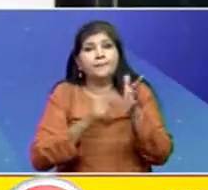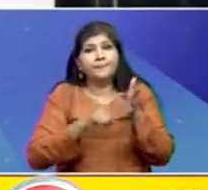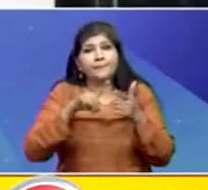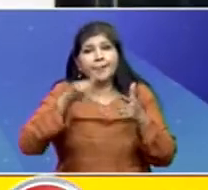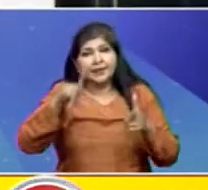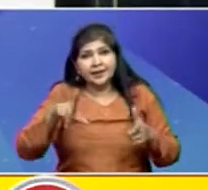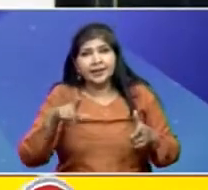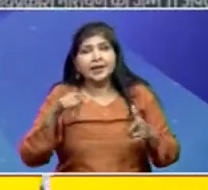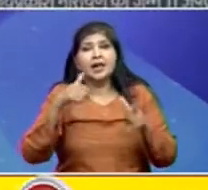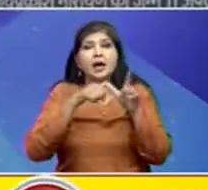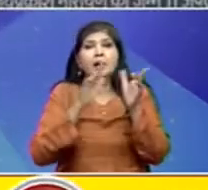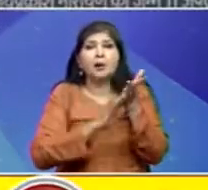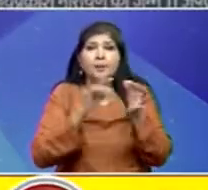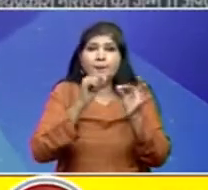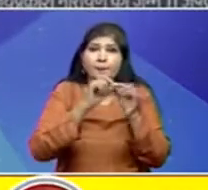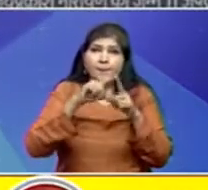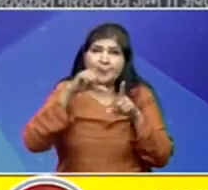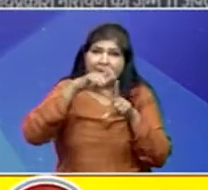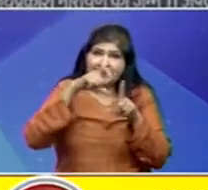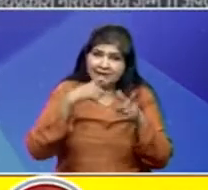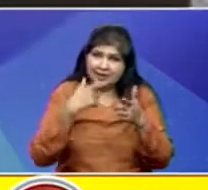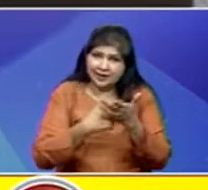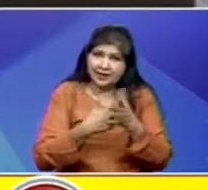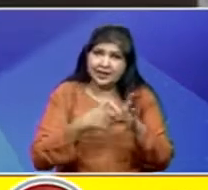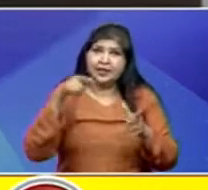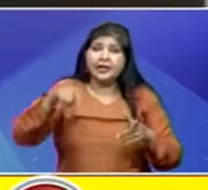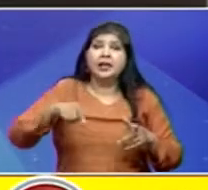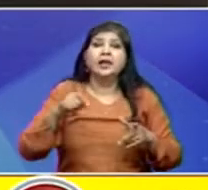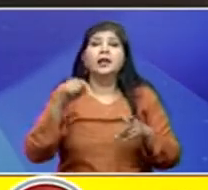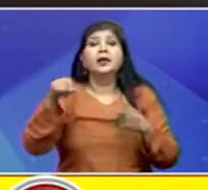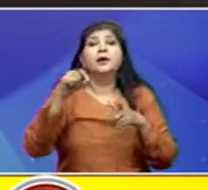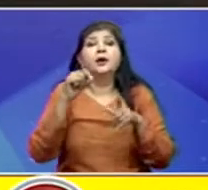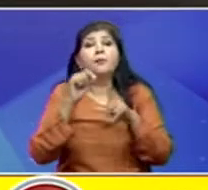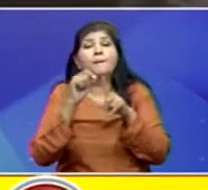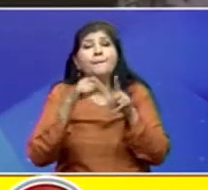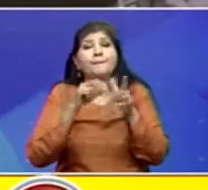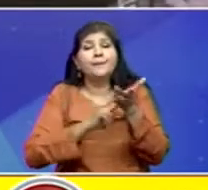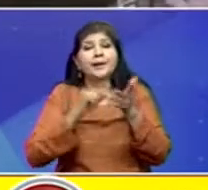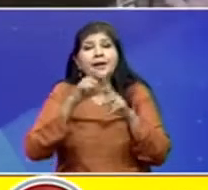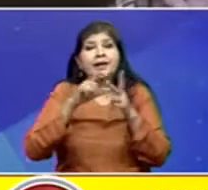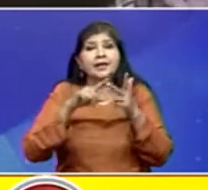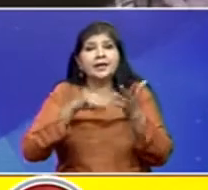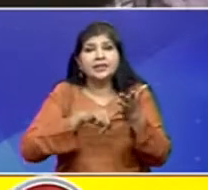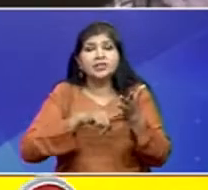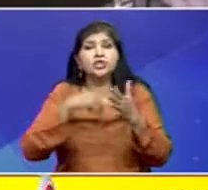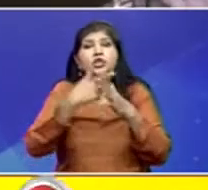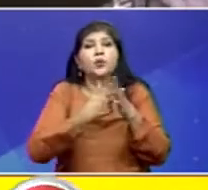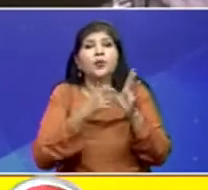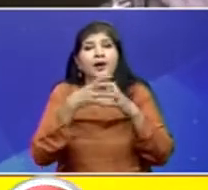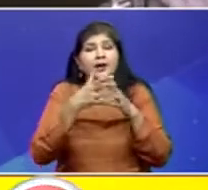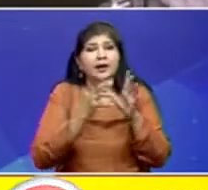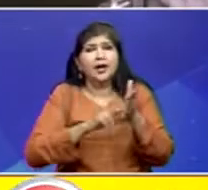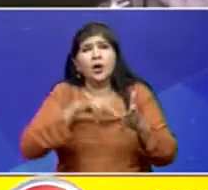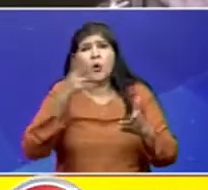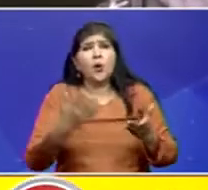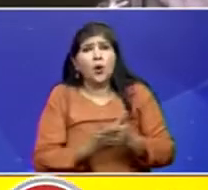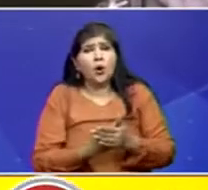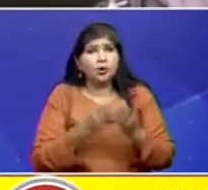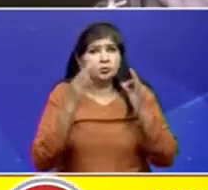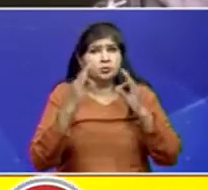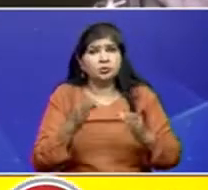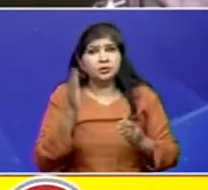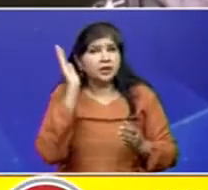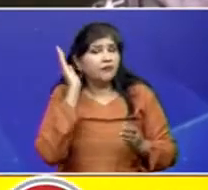अमबेडकर, जैप्रगात नारायन और हमारे प्रधान मंत्री पंडिक जवाला नहरू के बारे में भी बहुत ही रोचक